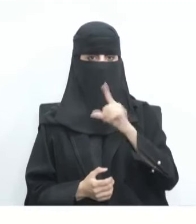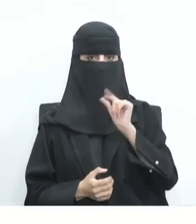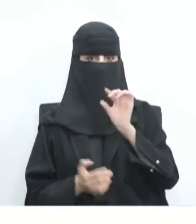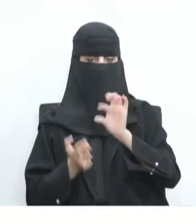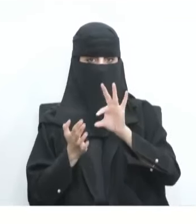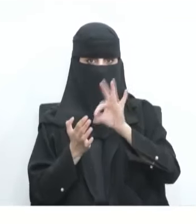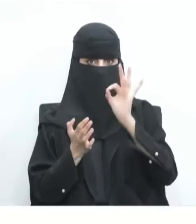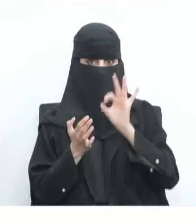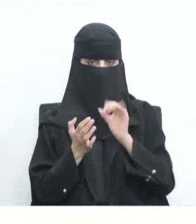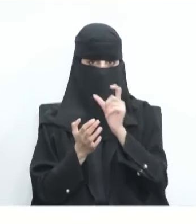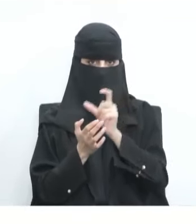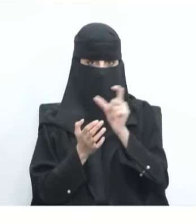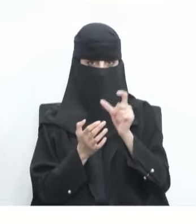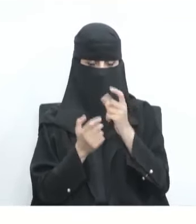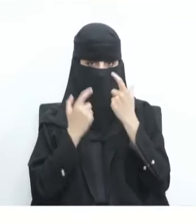مختاره